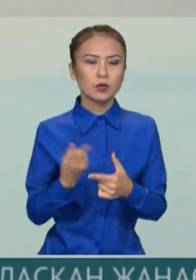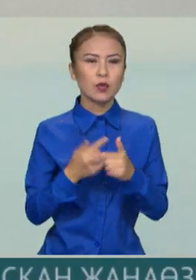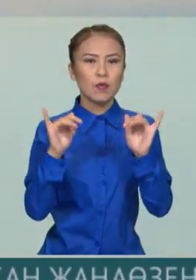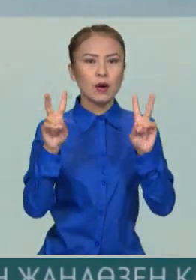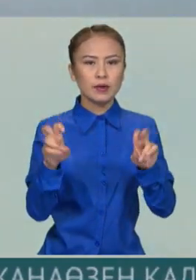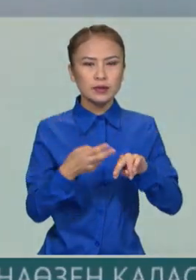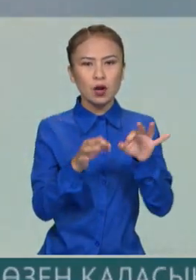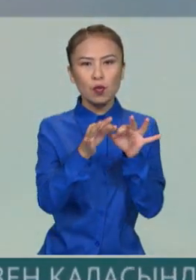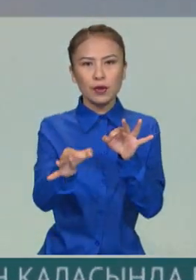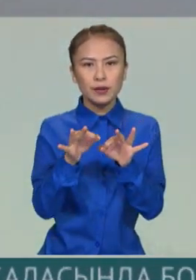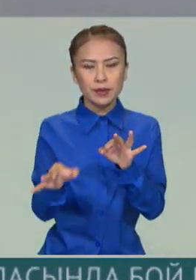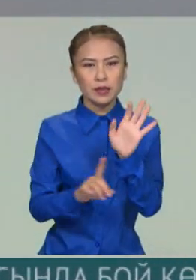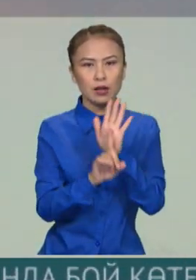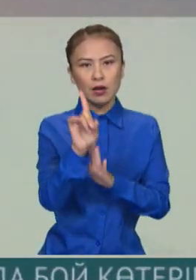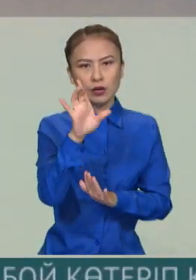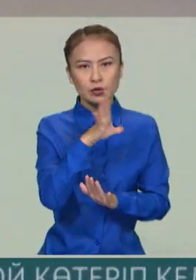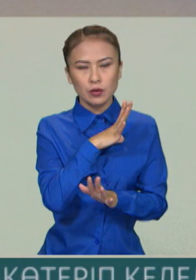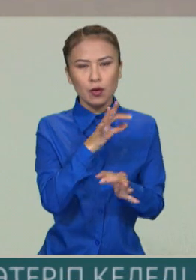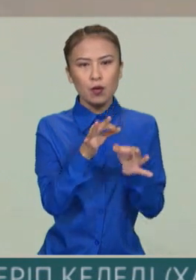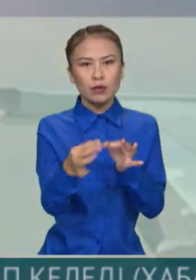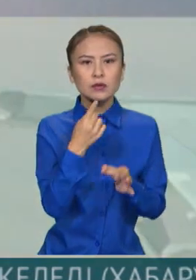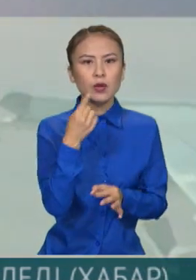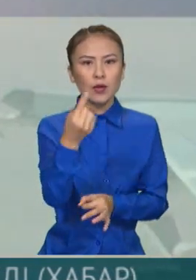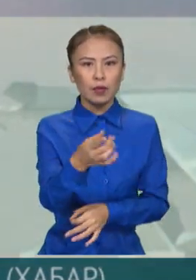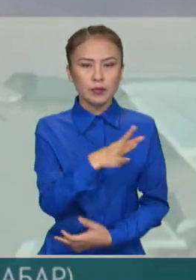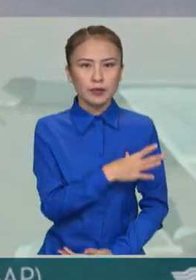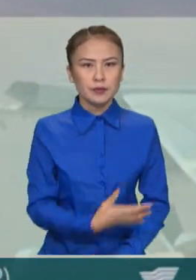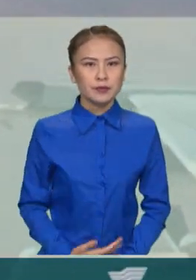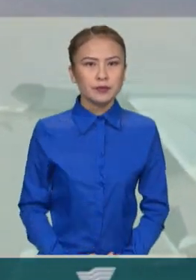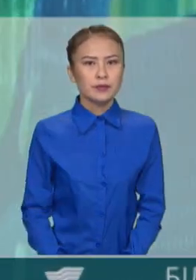нысанаға алынған аумақ елді мекендерден қашықта орналасқан.